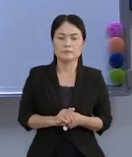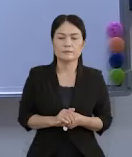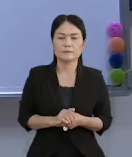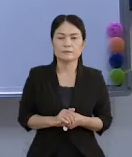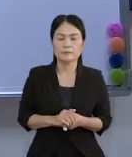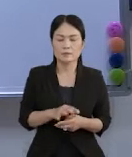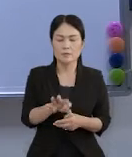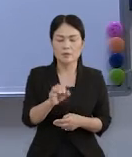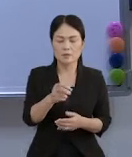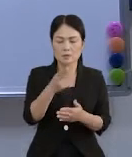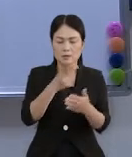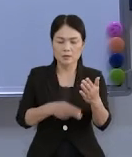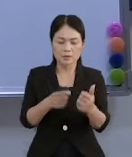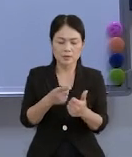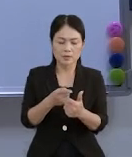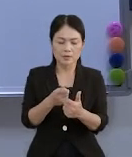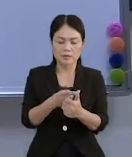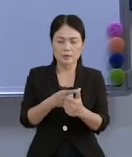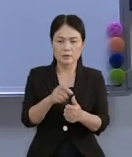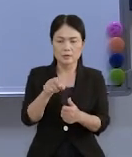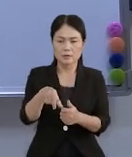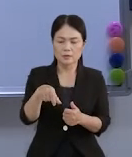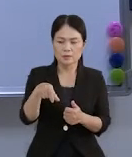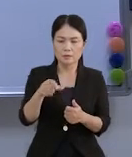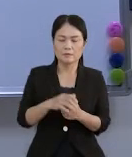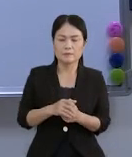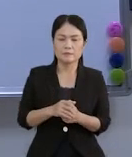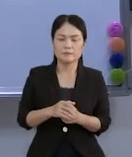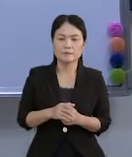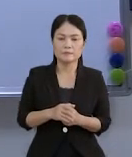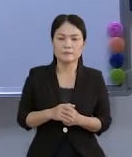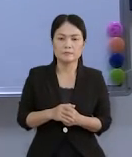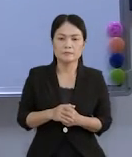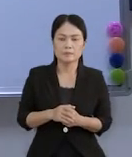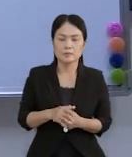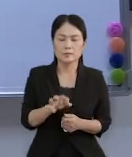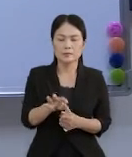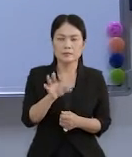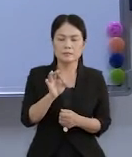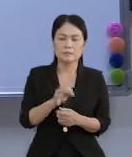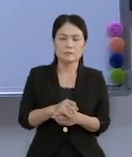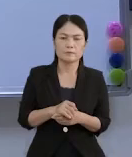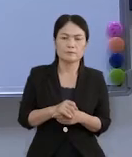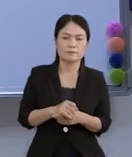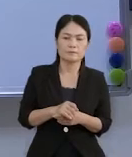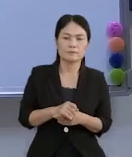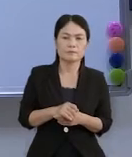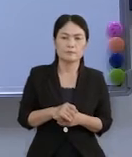Chà, chân dương rô ấy kế môn kế. Chậm lại có. Cứ dương rô.